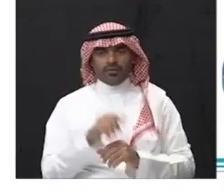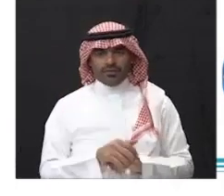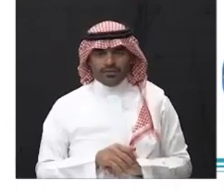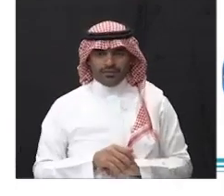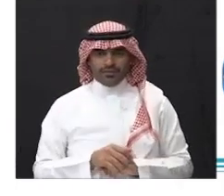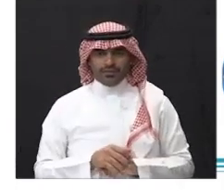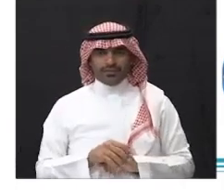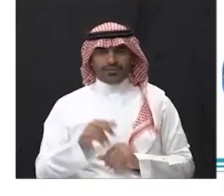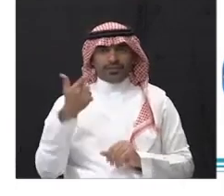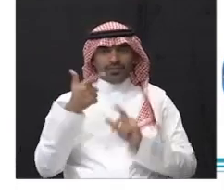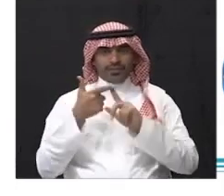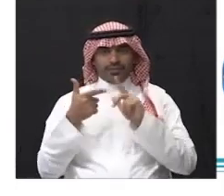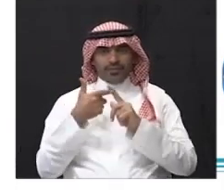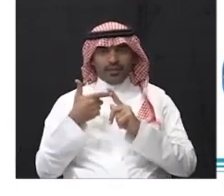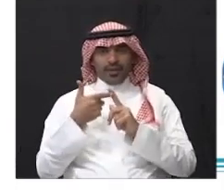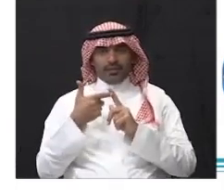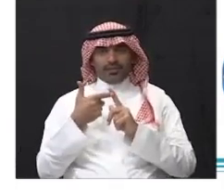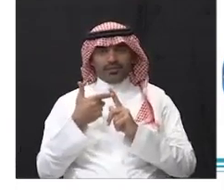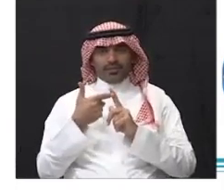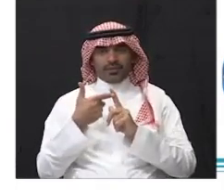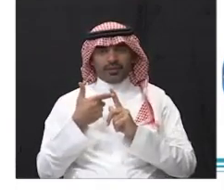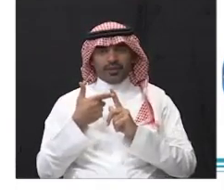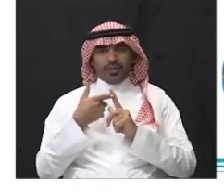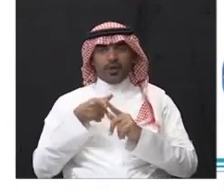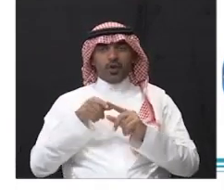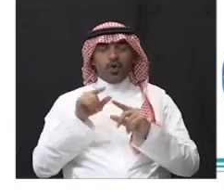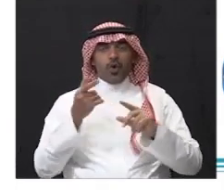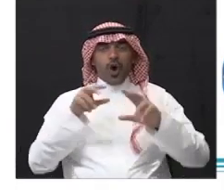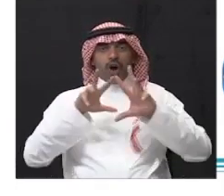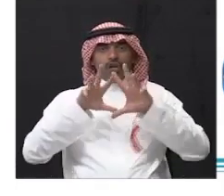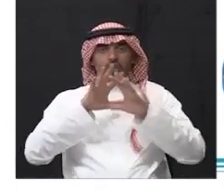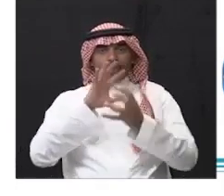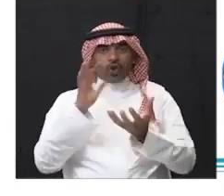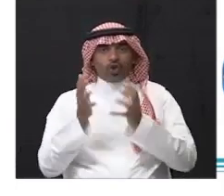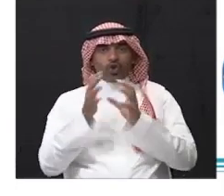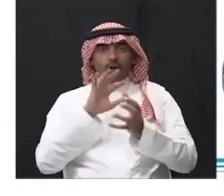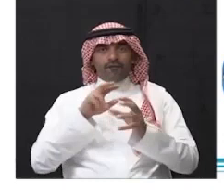ملحوظة؟ بقية نتائج الكشوف الجغرافية على العالم في صفحة